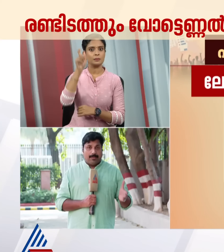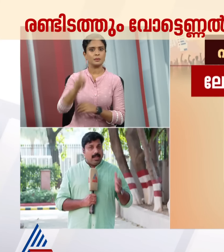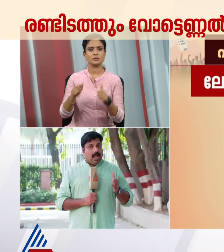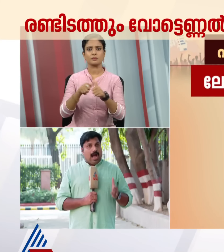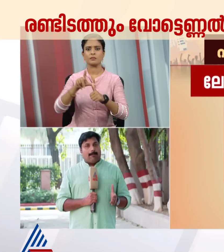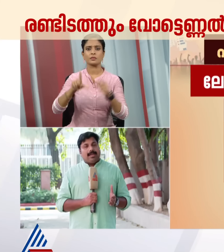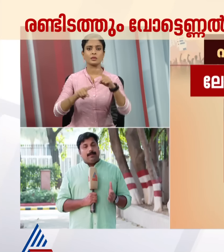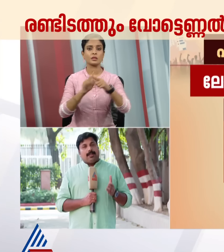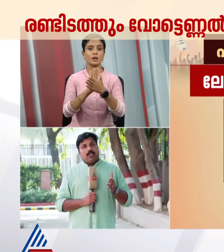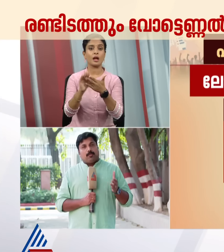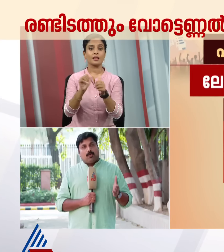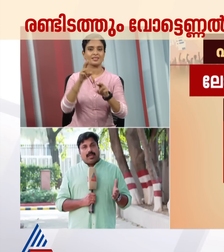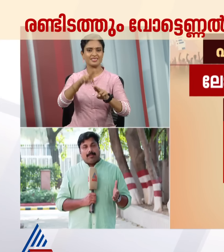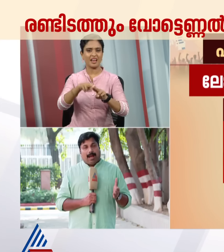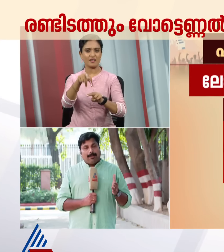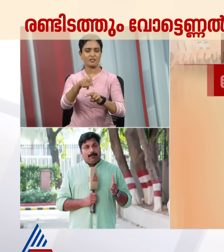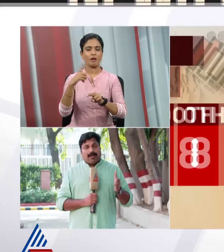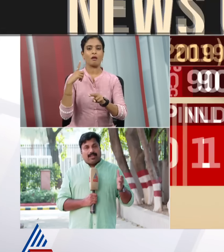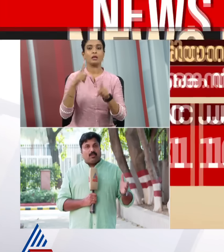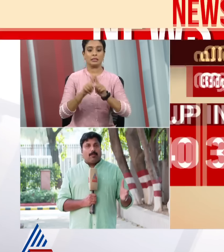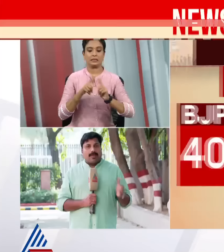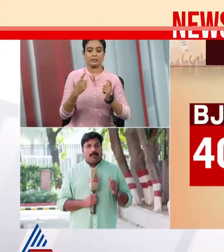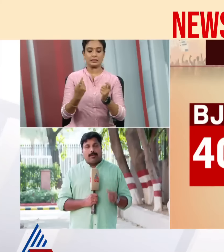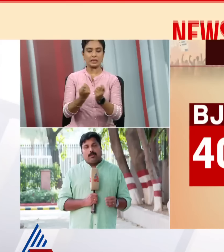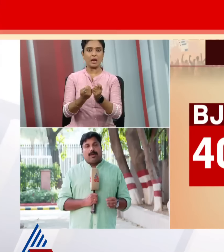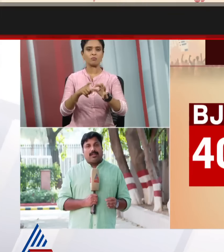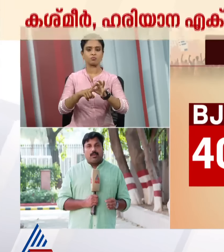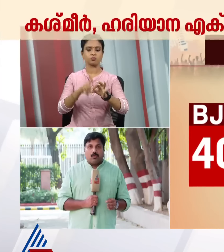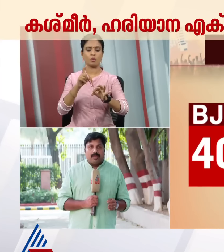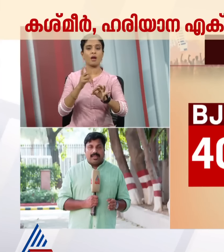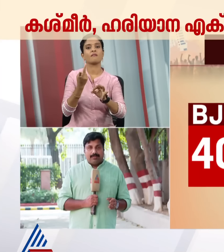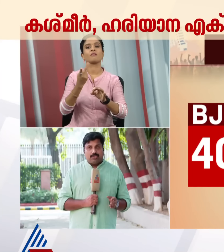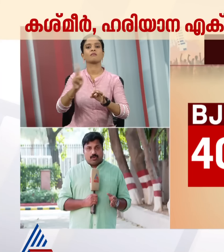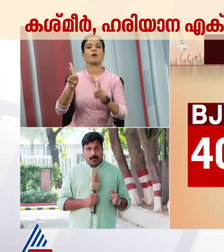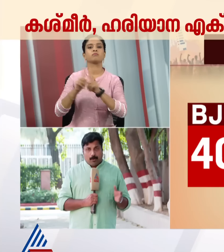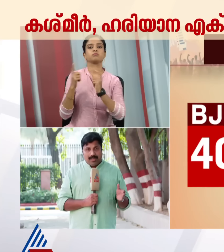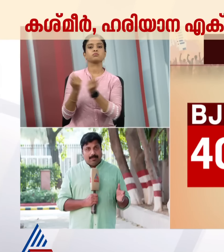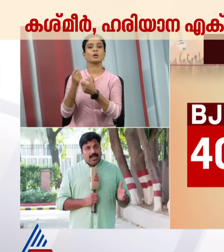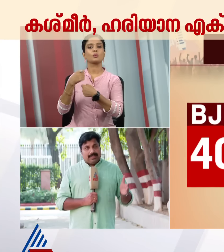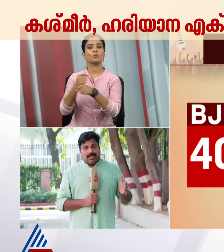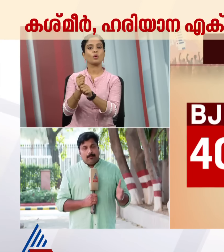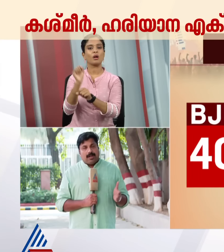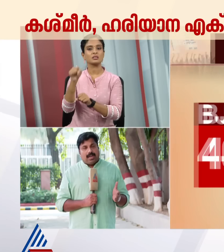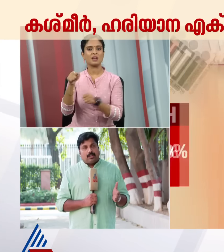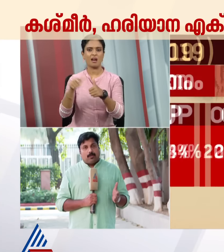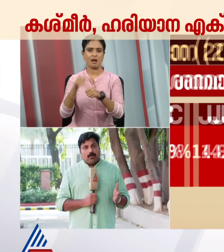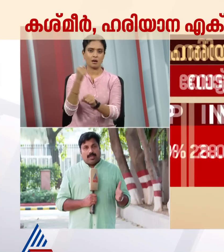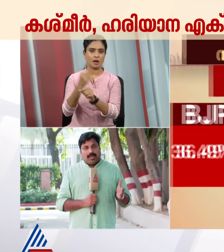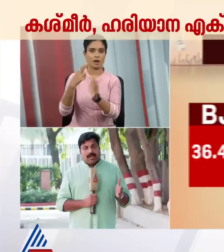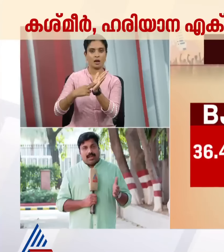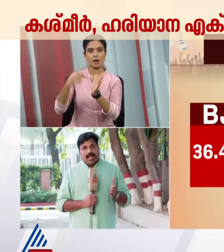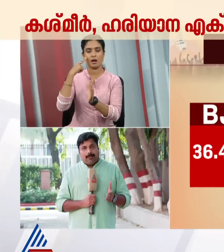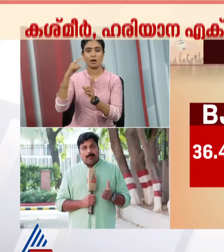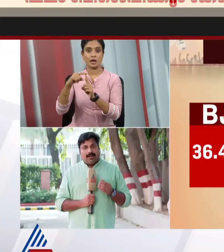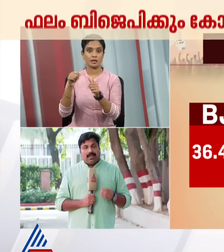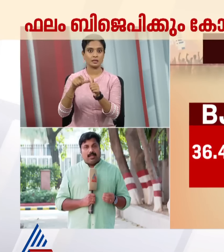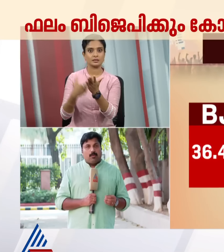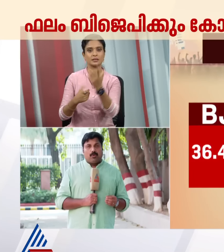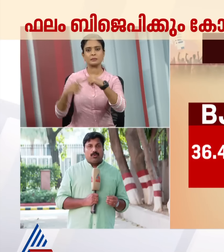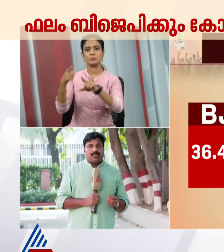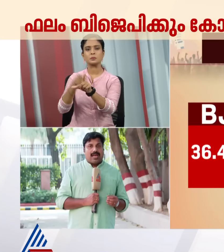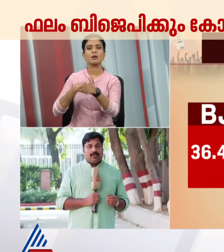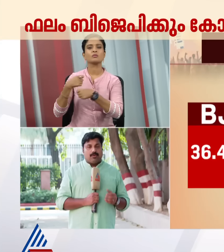വിഭാഗം PDP നിന്ന് പോവുകയും അപ്നി പാർട്ടി എന്നുള്ള പേരിൽ മറ്റൊരു പാർട്ടി രൂപീകരിക്കുകയും ചെയ്തിട്ടുണ്ട്. അപ്പോൾ ഈ തെരഞ്ഞെടുപ്പ് കാലത്ത് പോലും നേതാക്കൾ ഈ അപ്നി